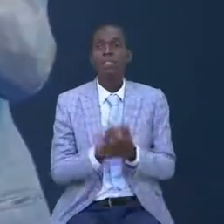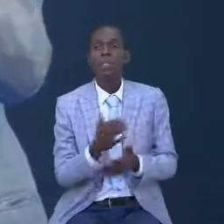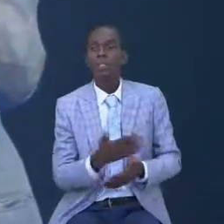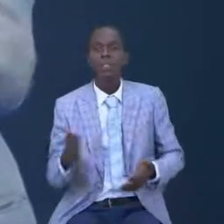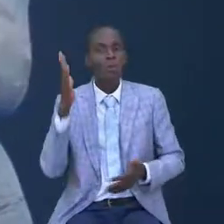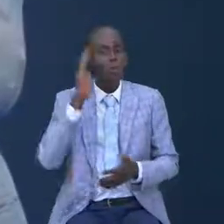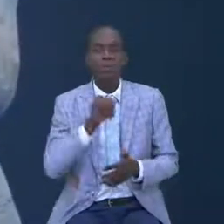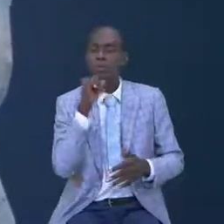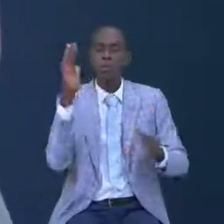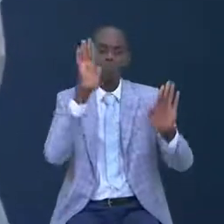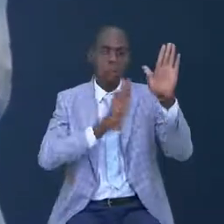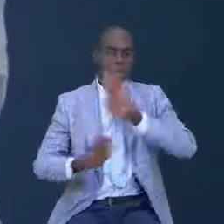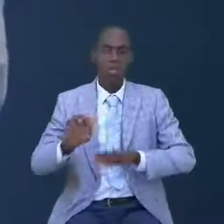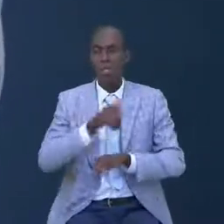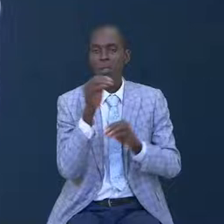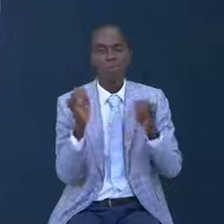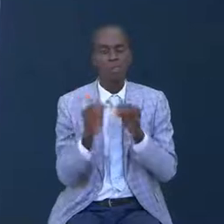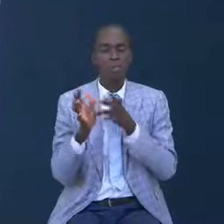tu appartiens,